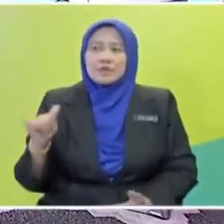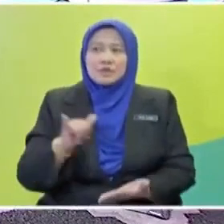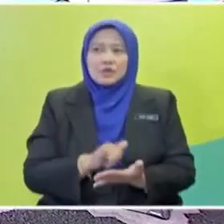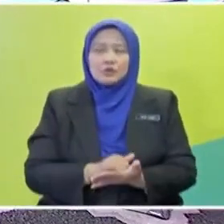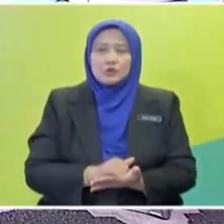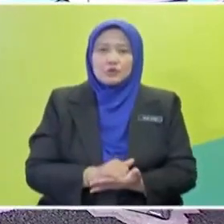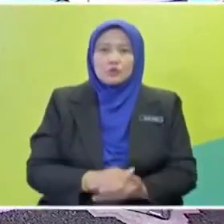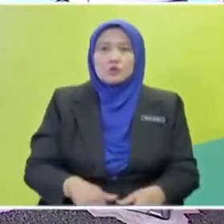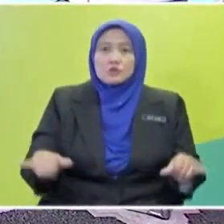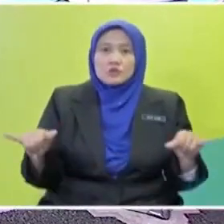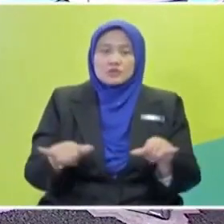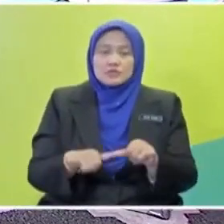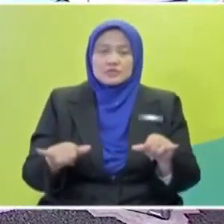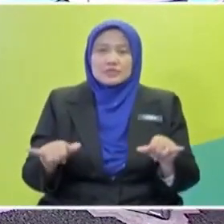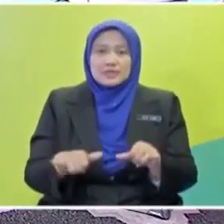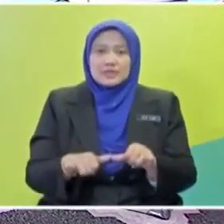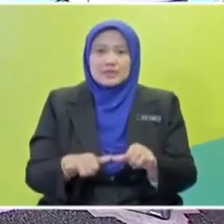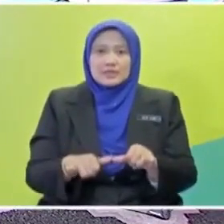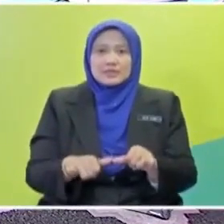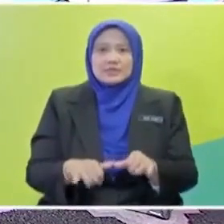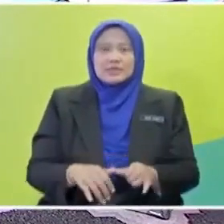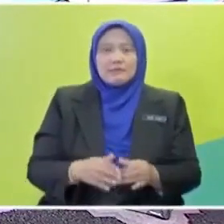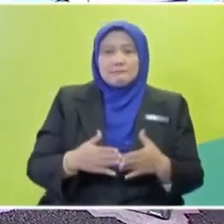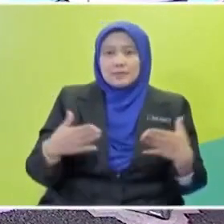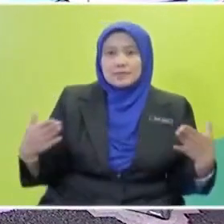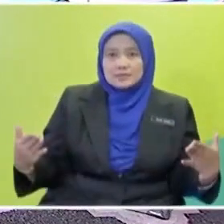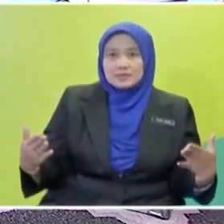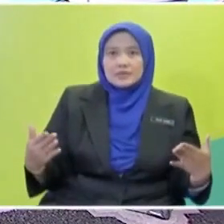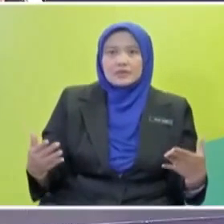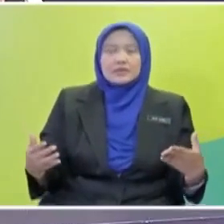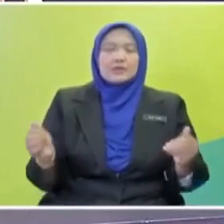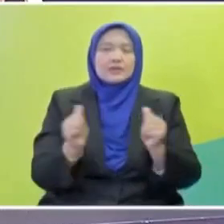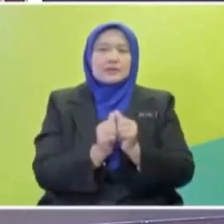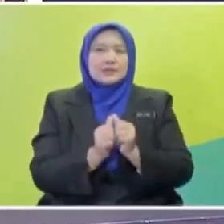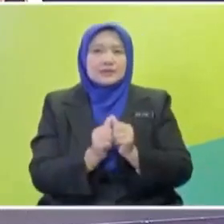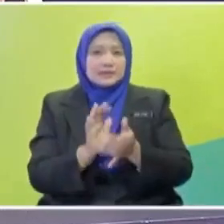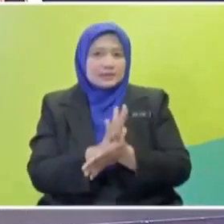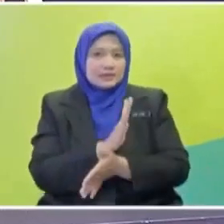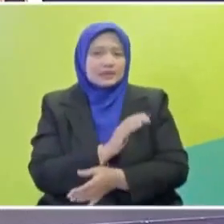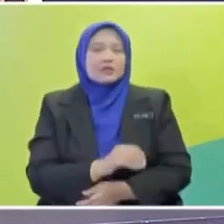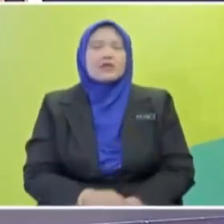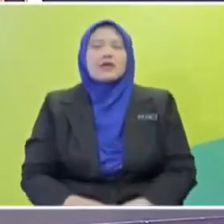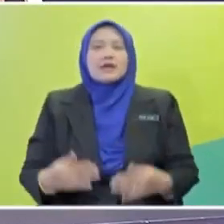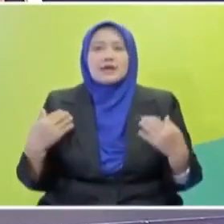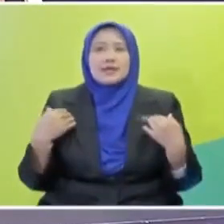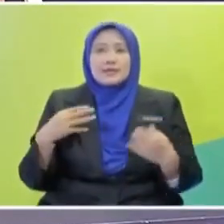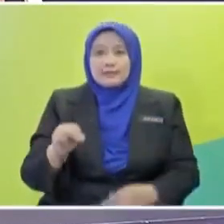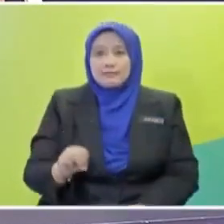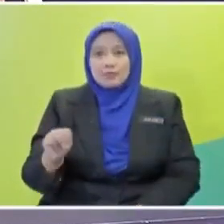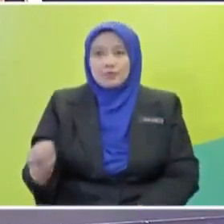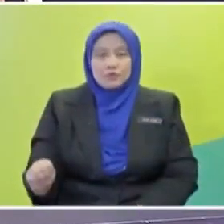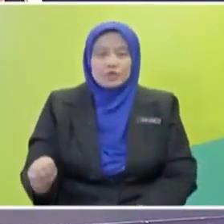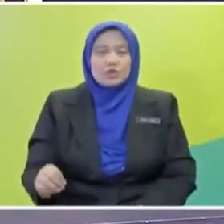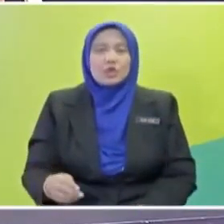saiz kertas kita kan cikgu? Betul. Ada yang lagi besar kan? Perlu diingatkan kadang-kadang murid ni dia ukur sama saiz macam kita yang asal